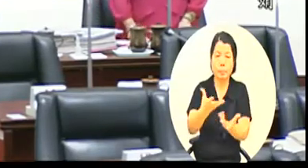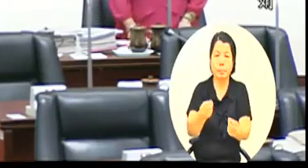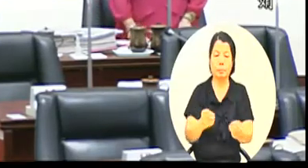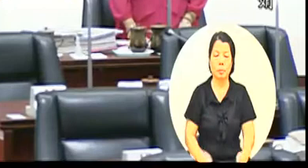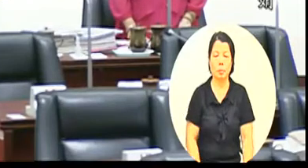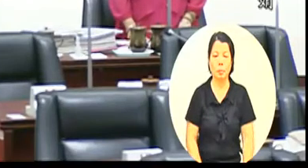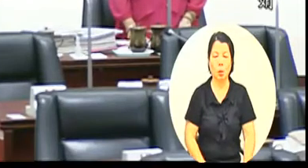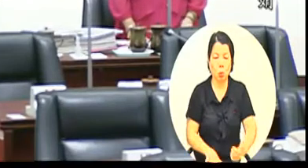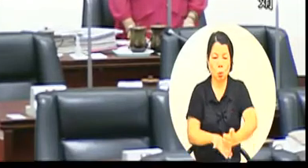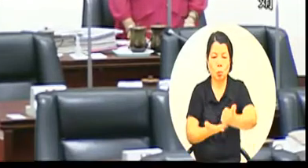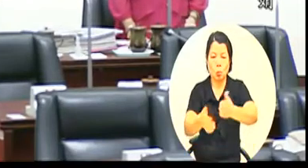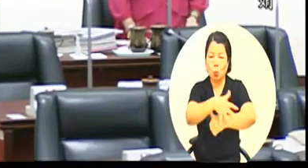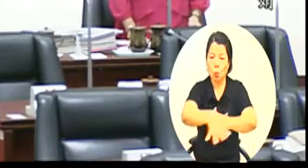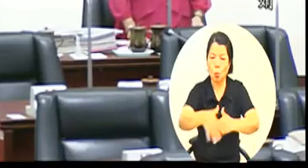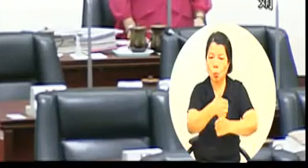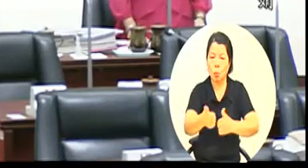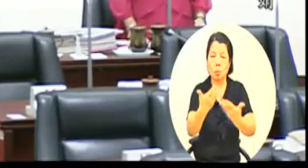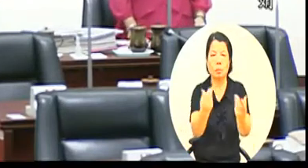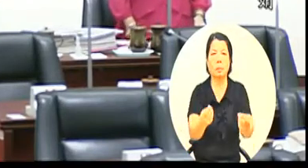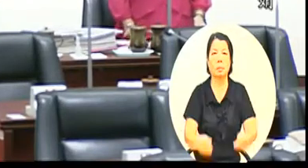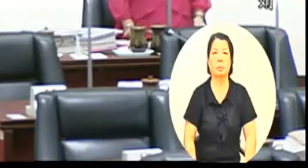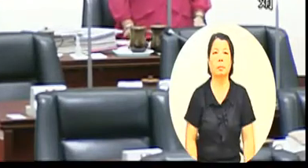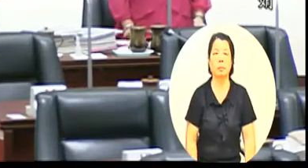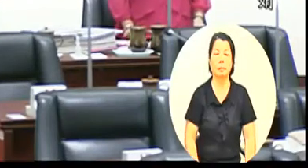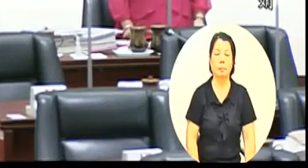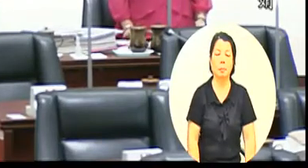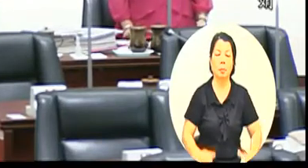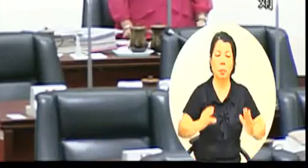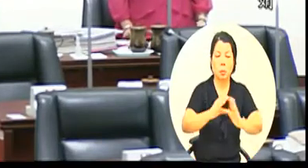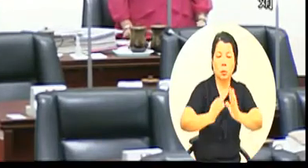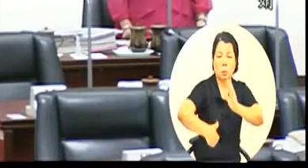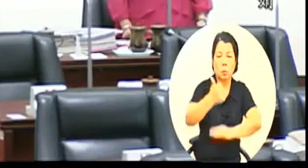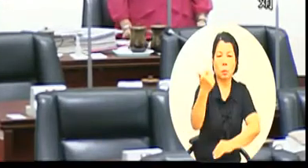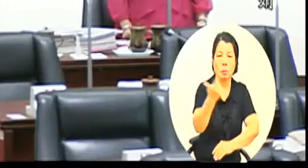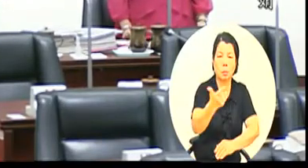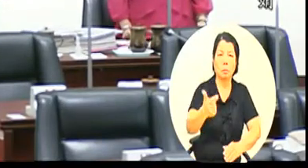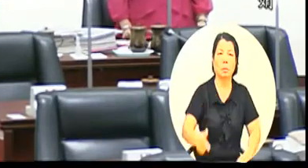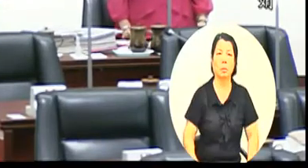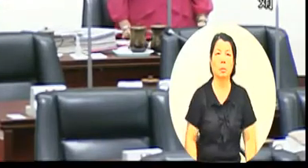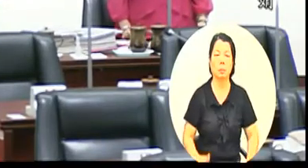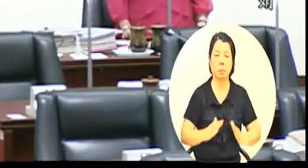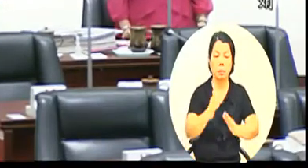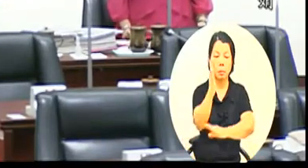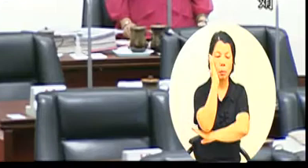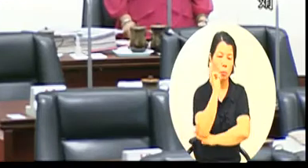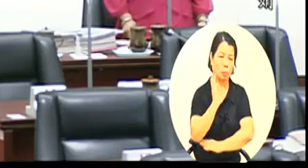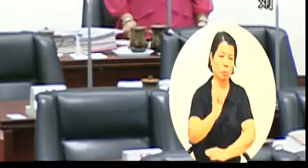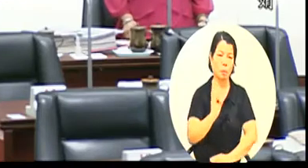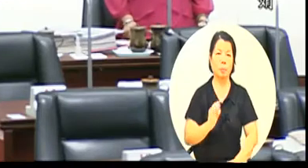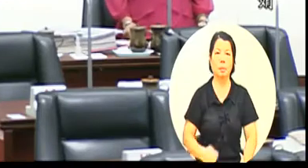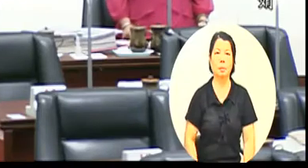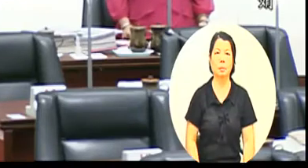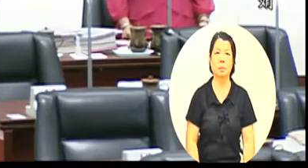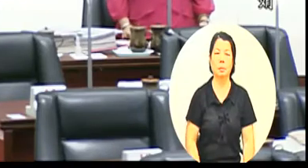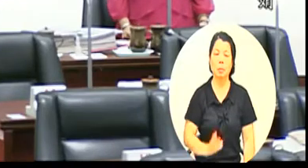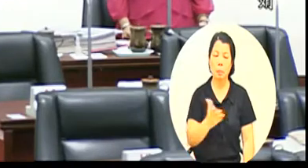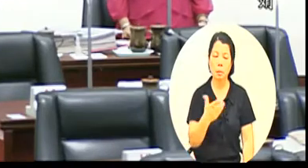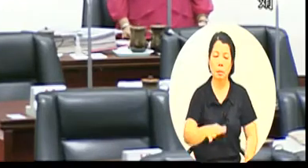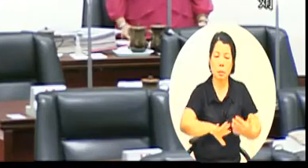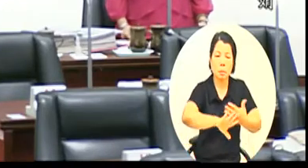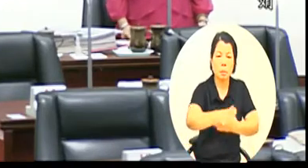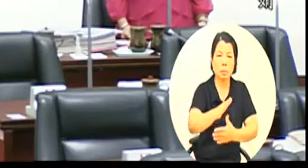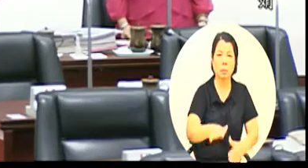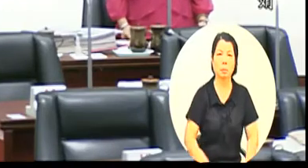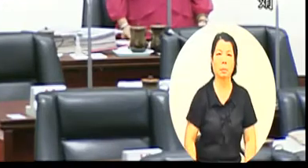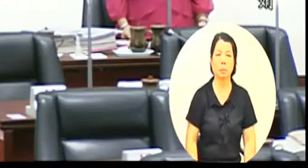哈。如果说以我们六个局长、局处首长，我们市府的那还 OK， 但是我们另外还有